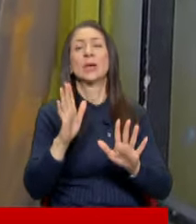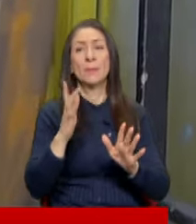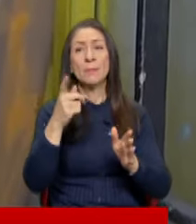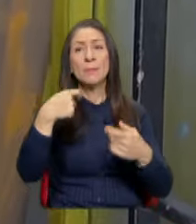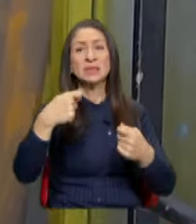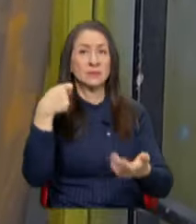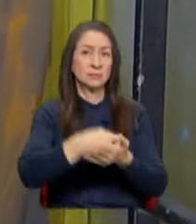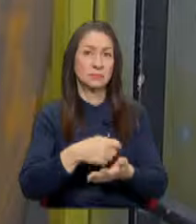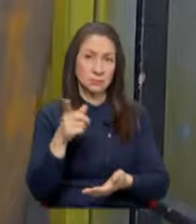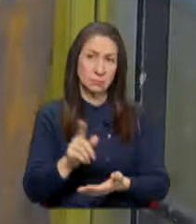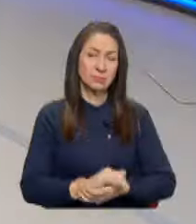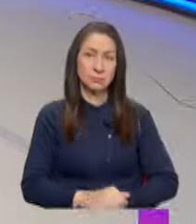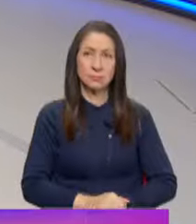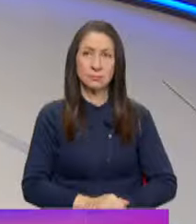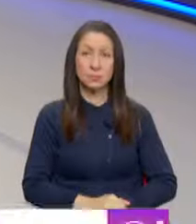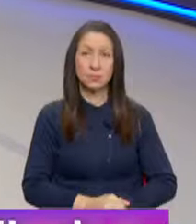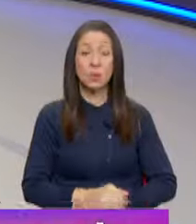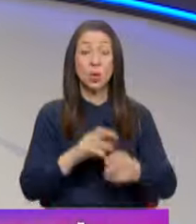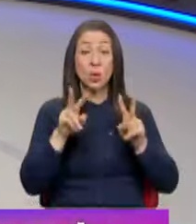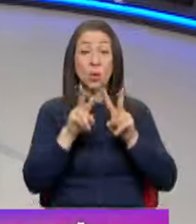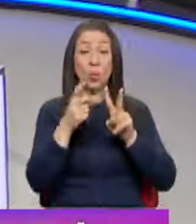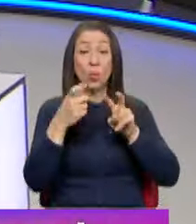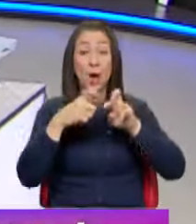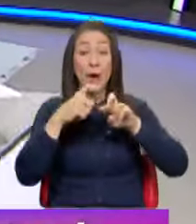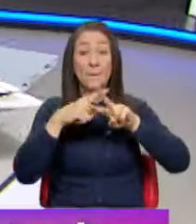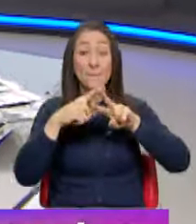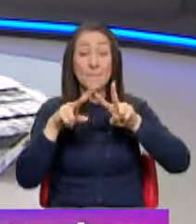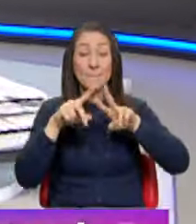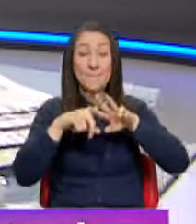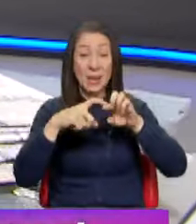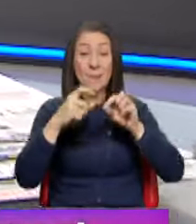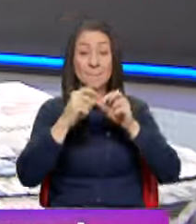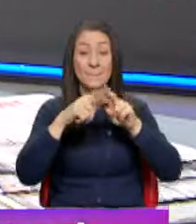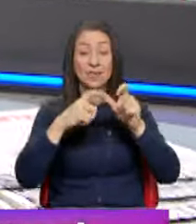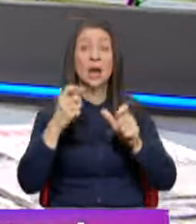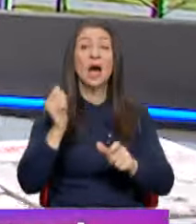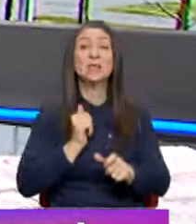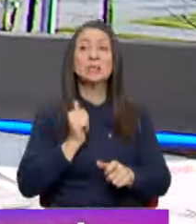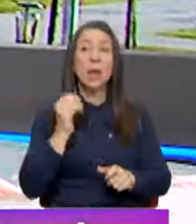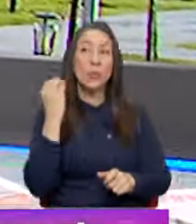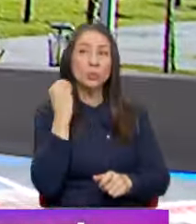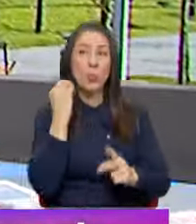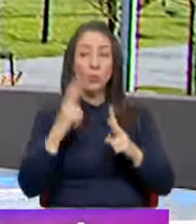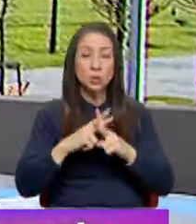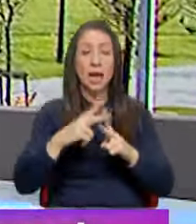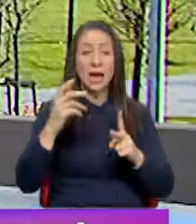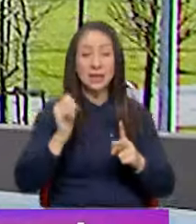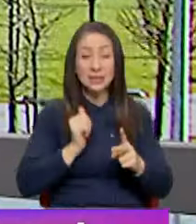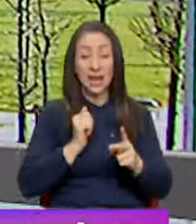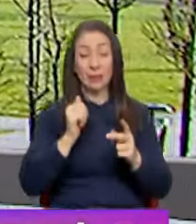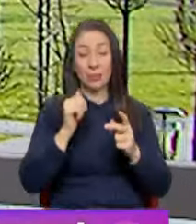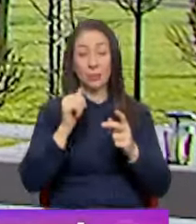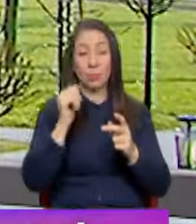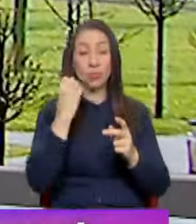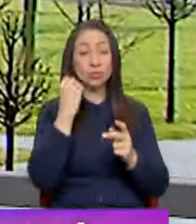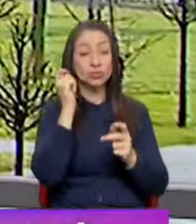hasarımı karşılasın Muhammer baş Günaydın askerlik borçlanması mağduru polis asker ve memurlar olarak yapmış